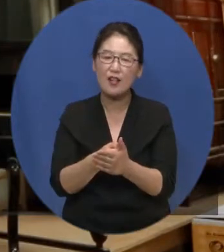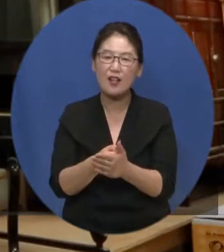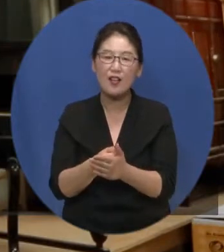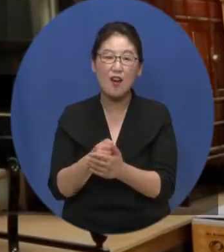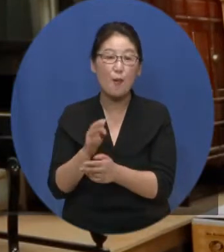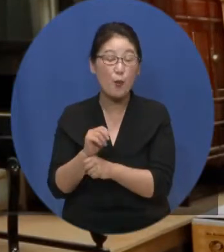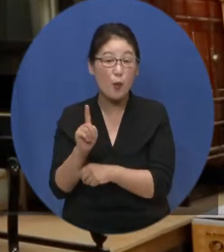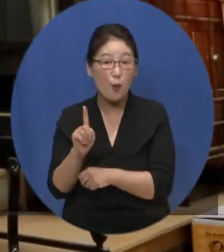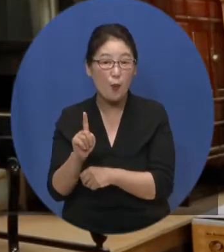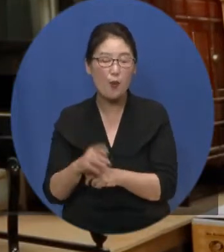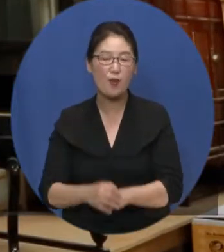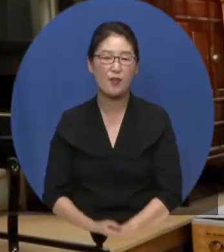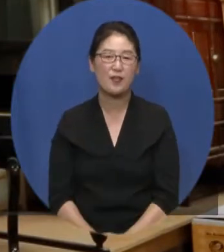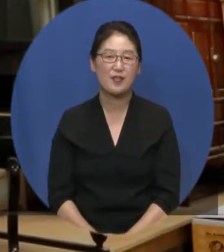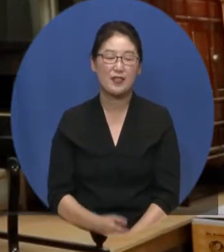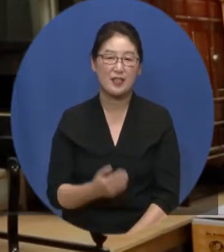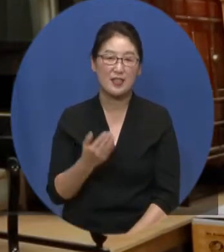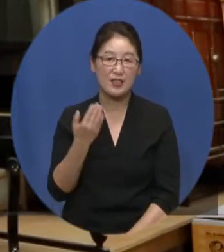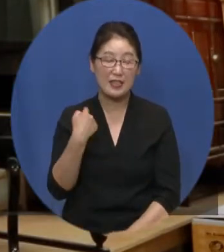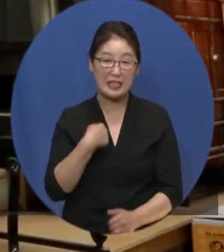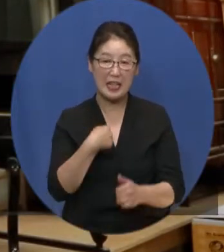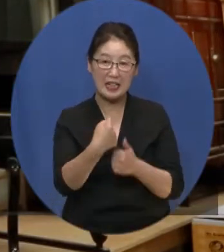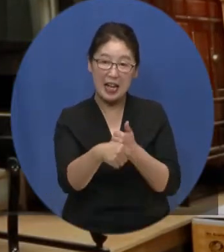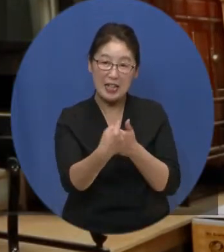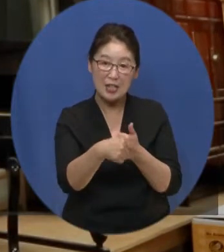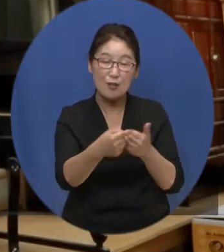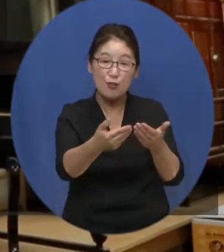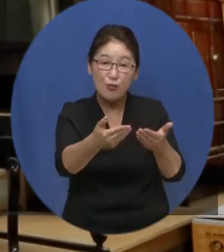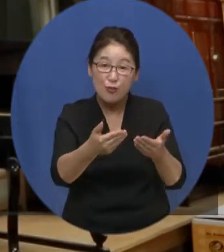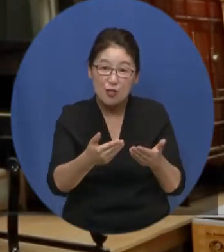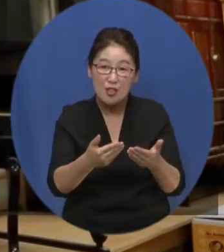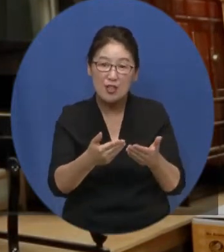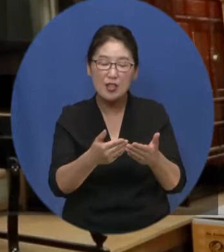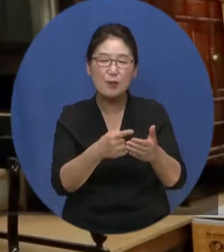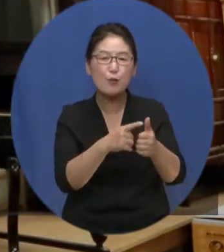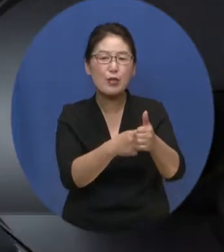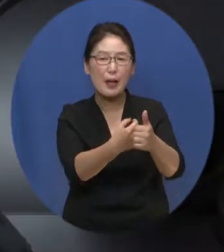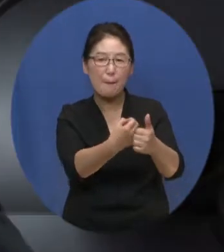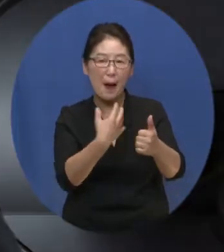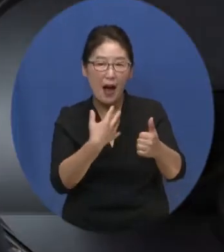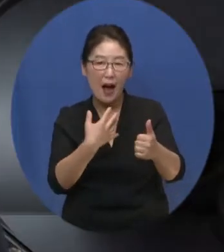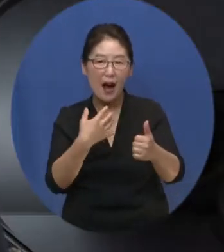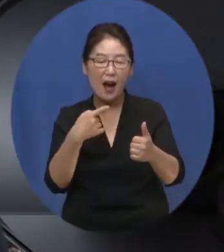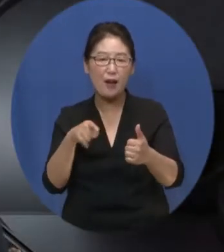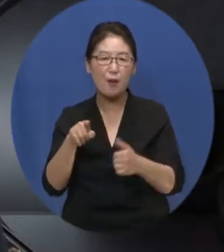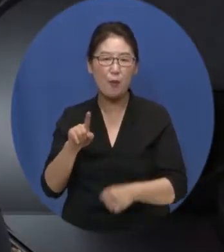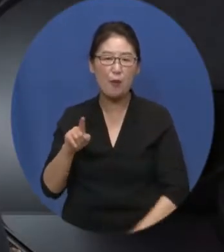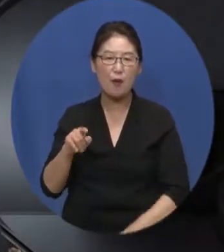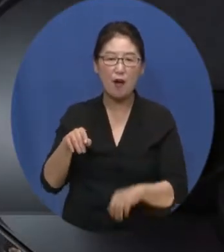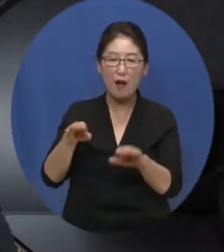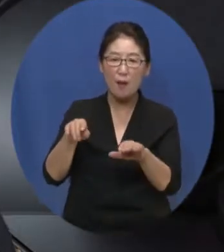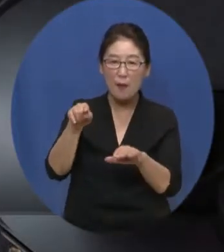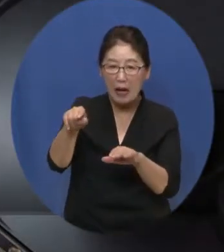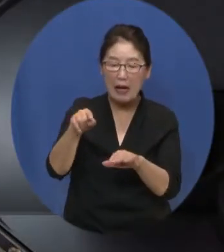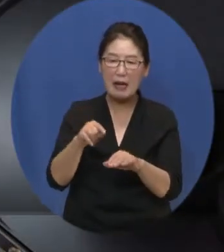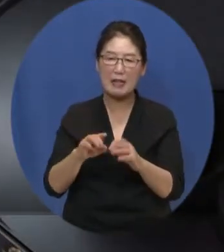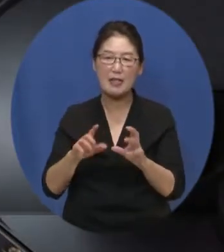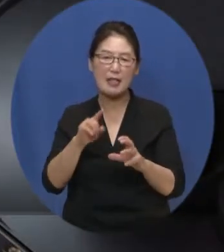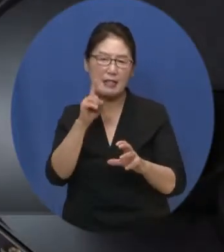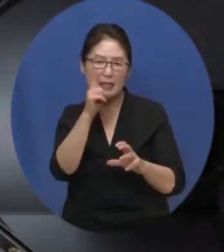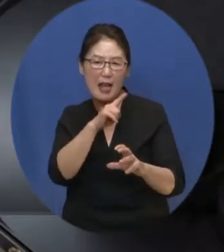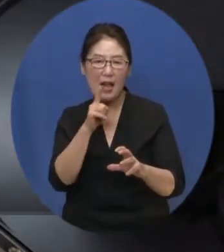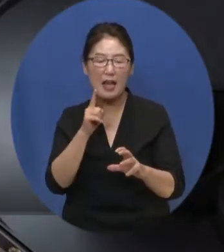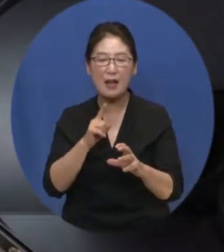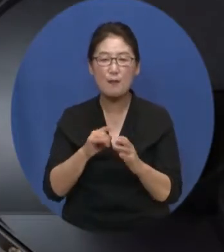그 저를 가르쳤던 사람의 한마디가 그냥 바꾸는거 조절을 개설학과 이 세상에서 제일 나쁜 사람이 누군지 아세요